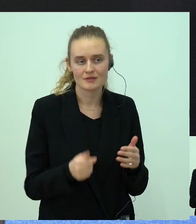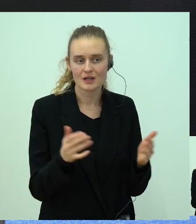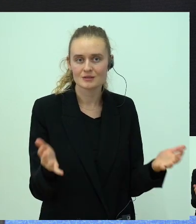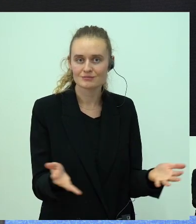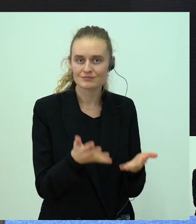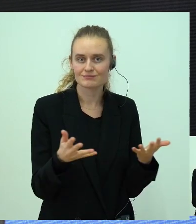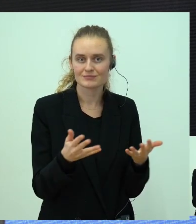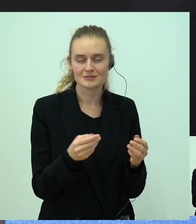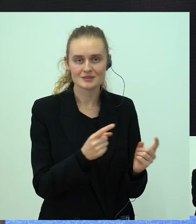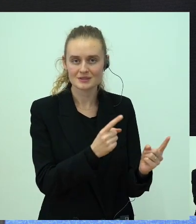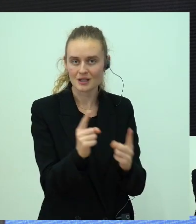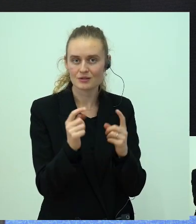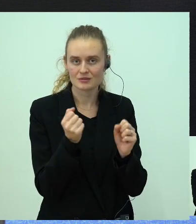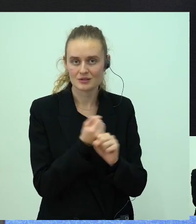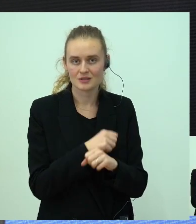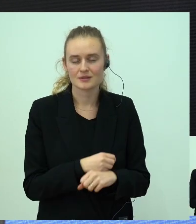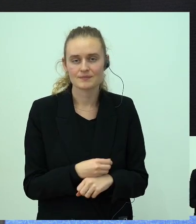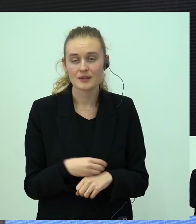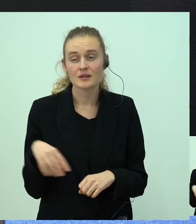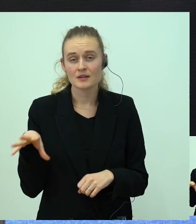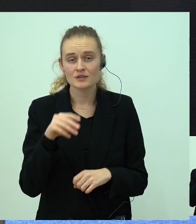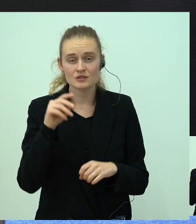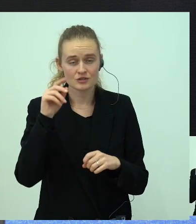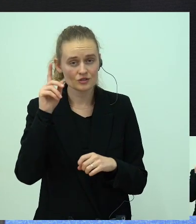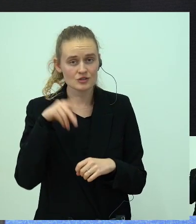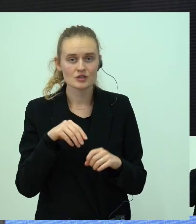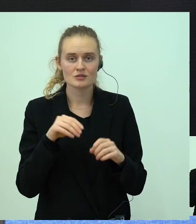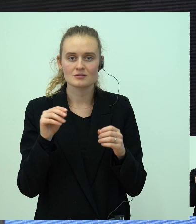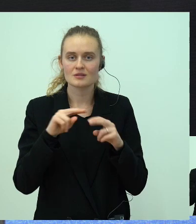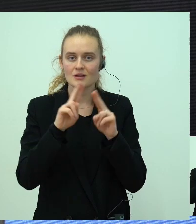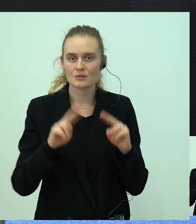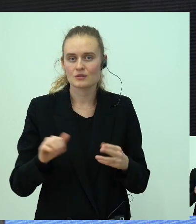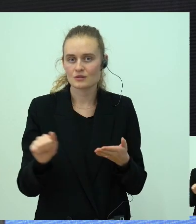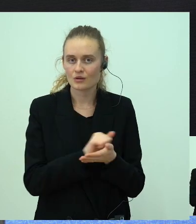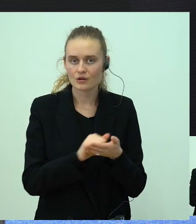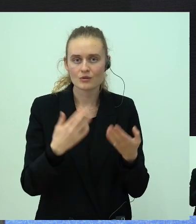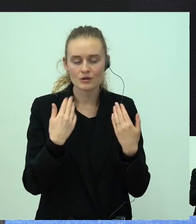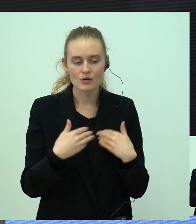Mes žinome visus tuos tarptautinius dokumentus, esame susipažinę su jais.